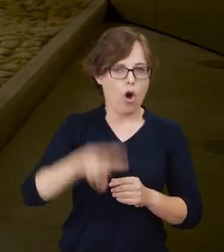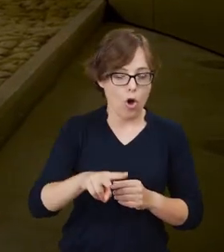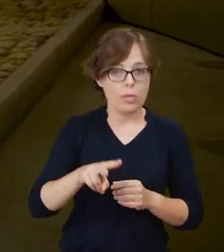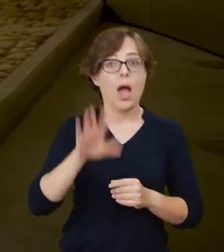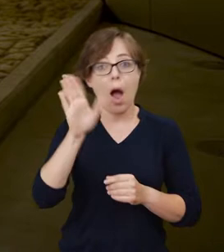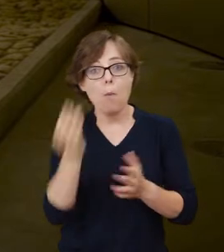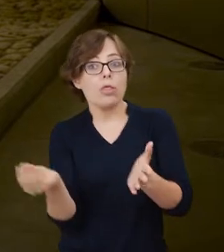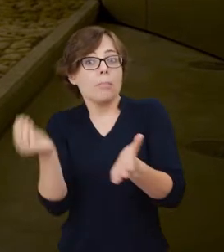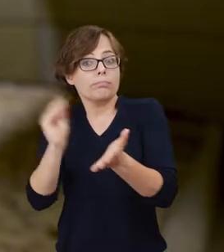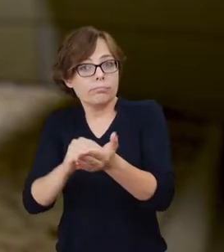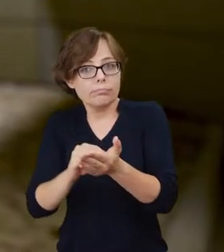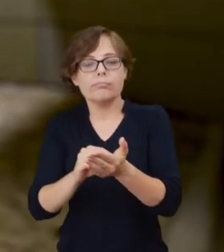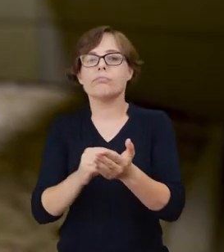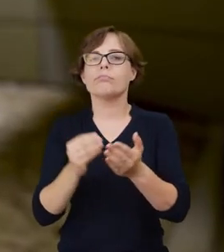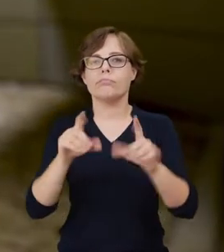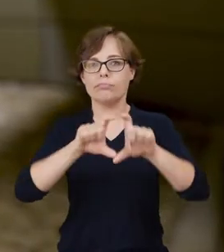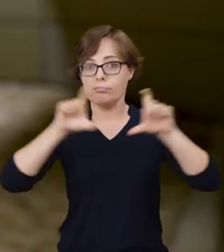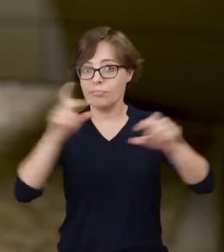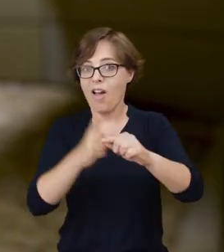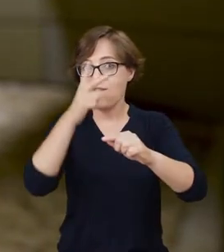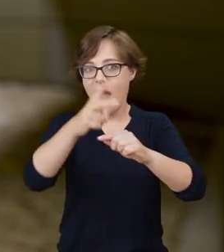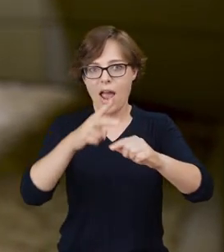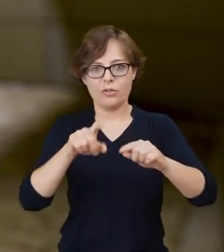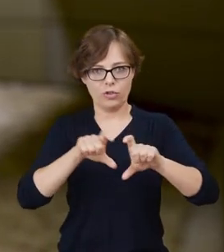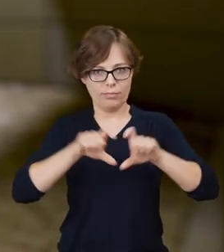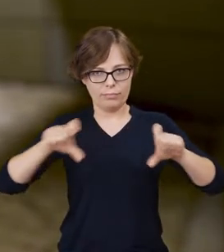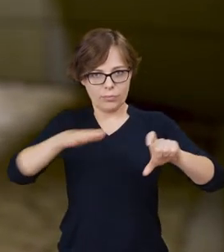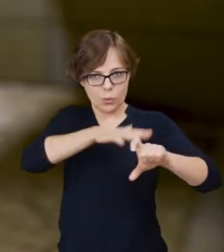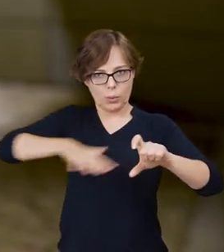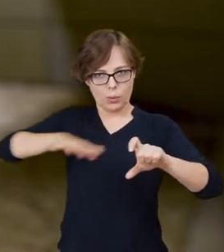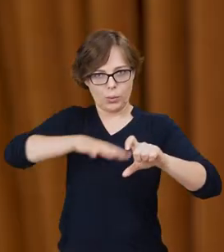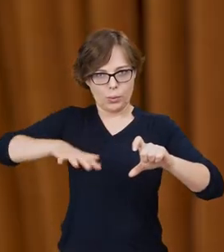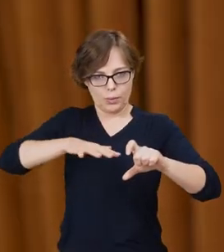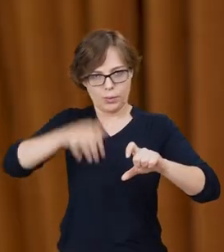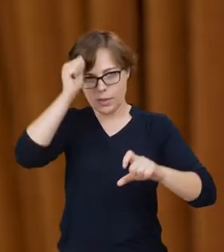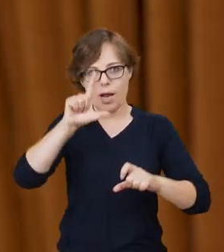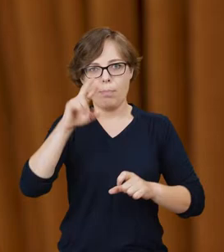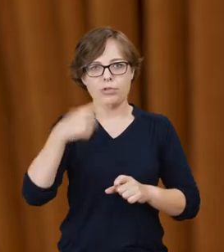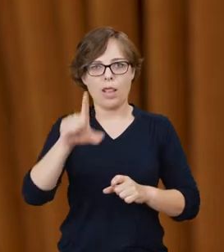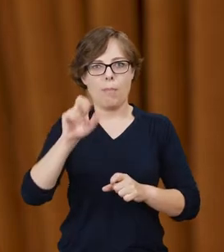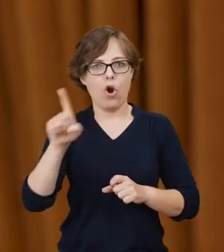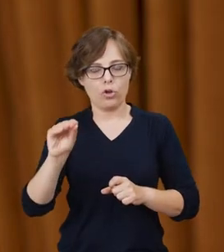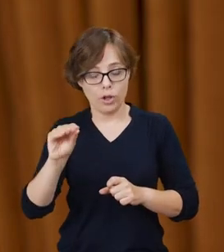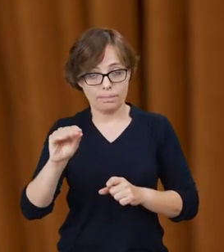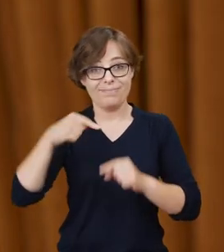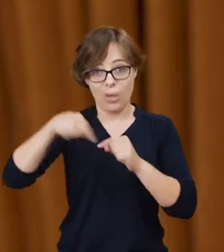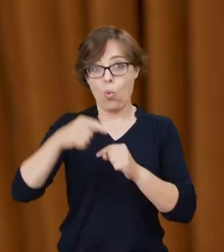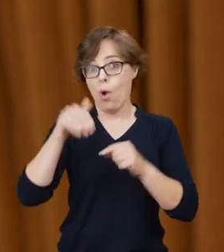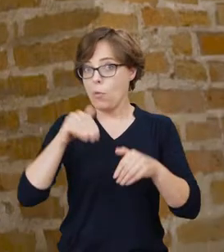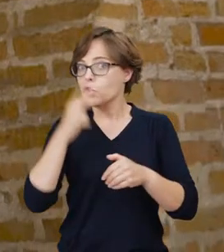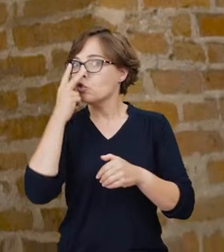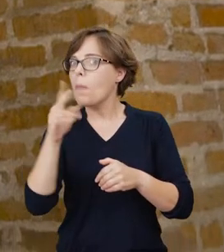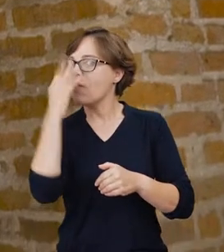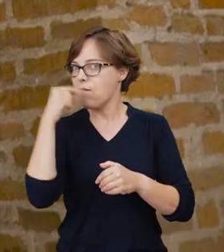gotyckich kamienic dobudowano przedproża. Już wkrótce będzie można te przedproża zobaczyć w ciągu wystawy. Jest to